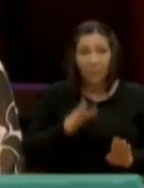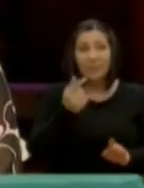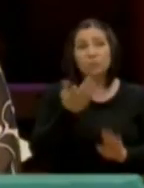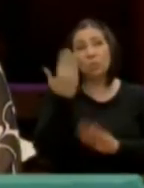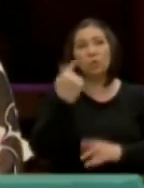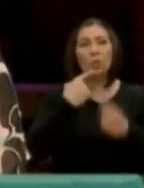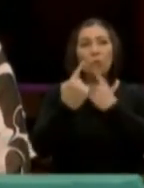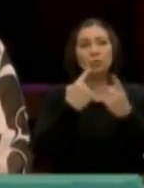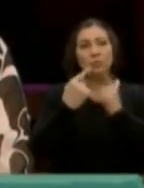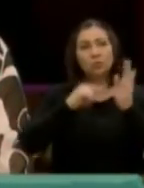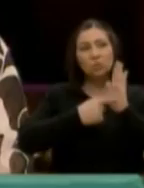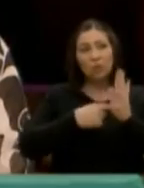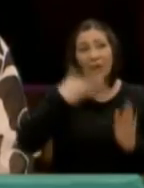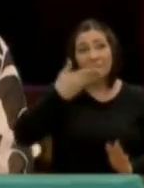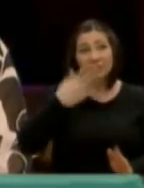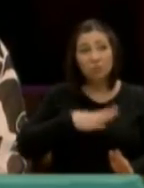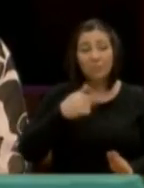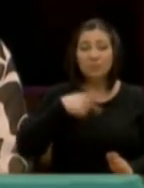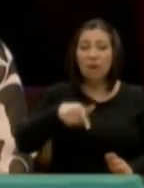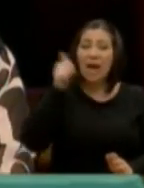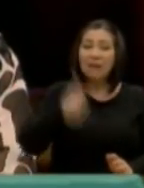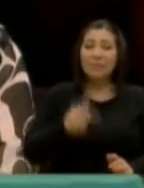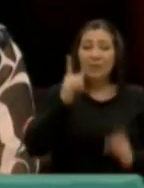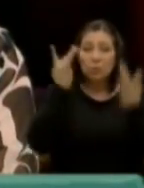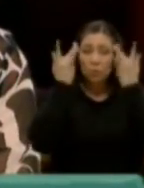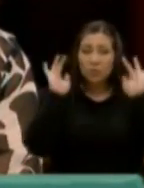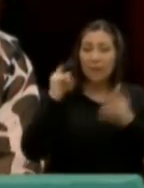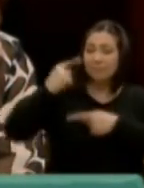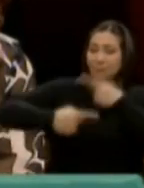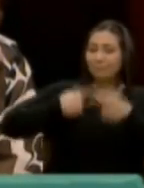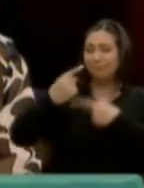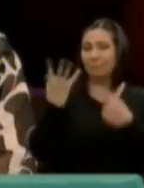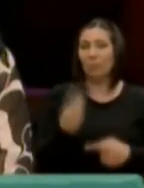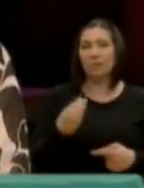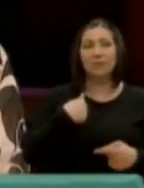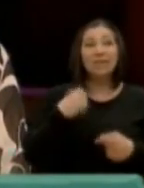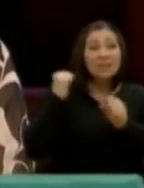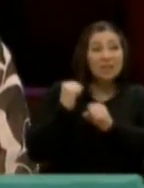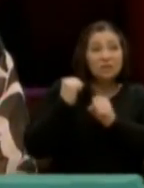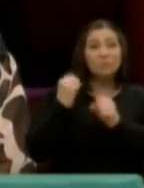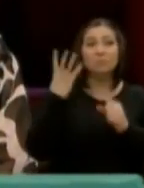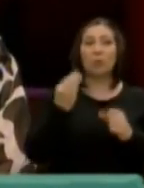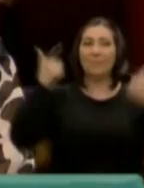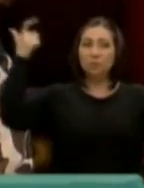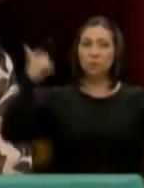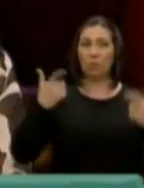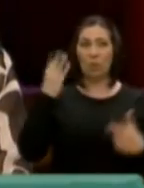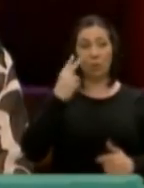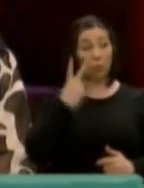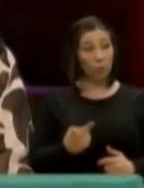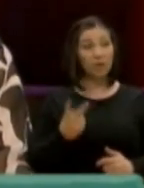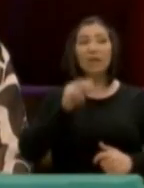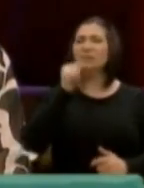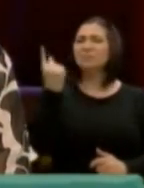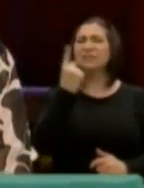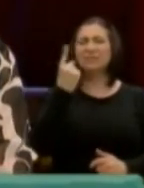konuştuğunuz noktaya da değinmek istiyorum. Biz bunu her zaman bir kültürel miras olarak gördük, yani taşımamız gereken bir sorumluluk olarak gördük.